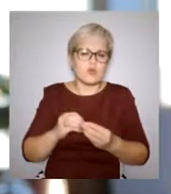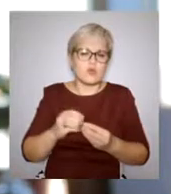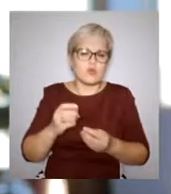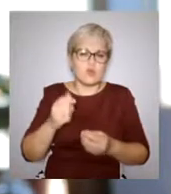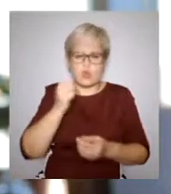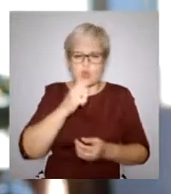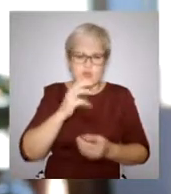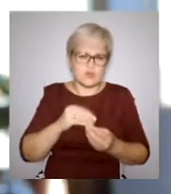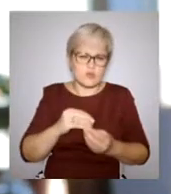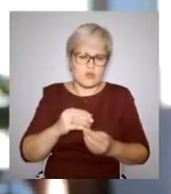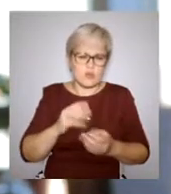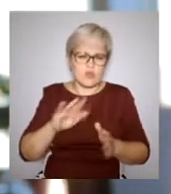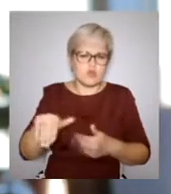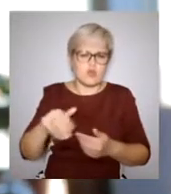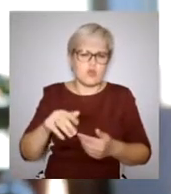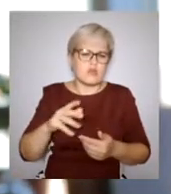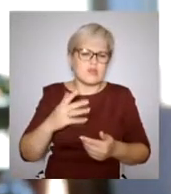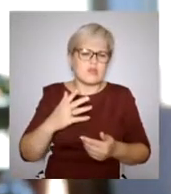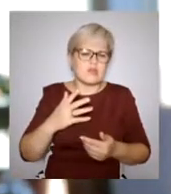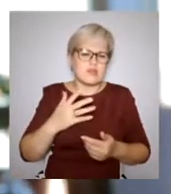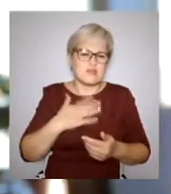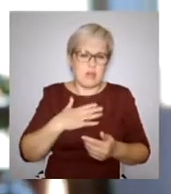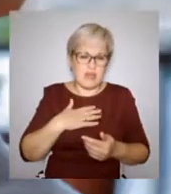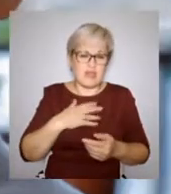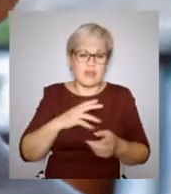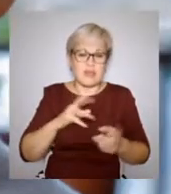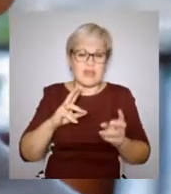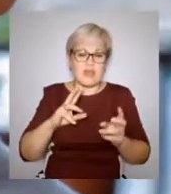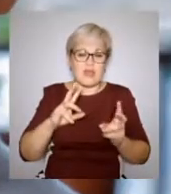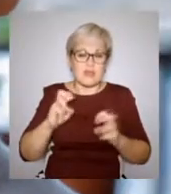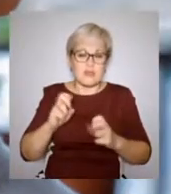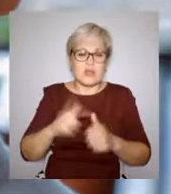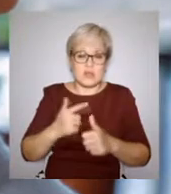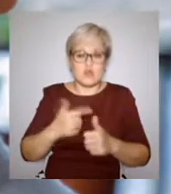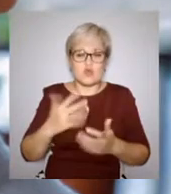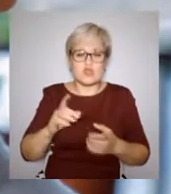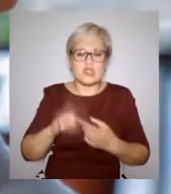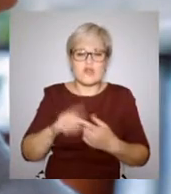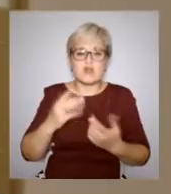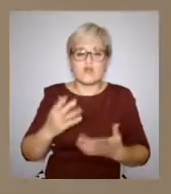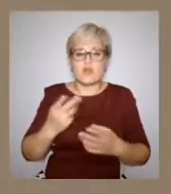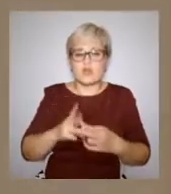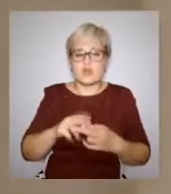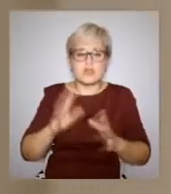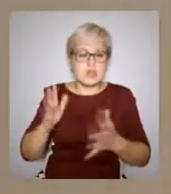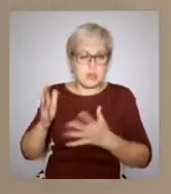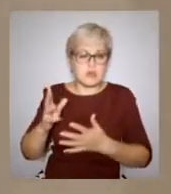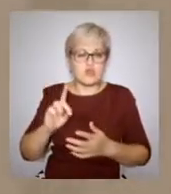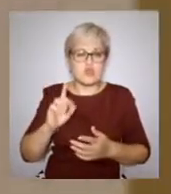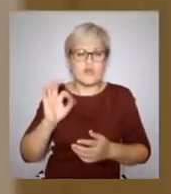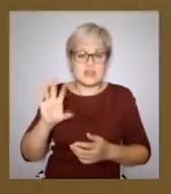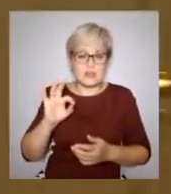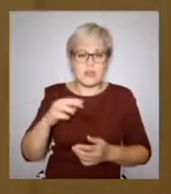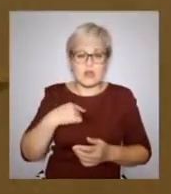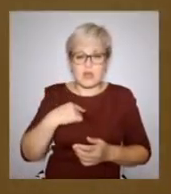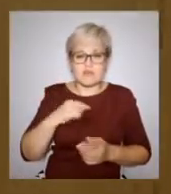вот с моими ним уже связаны той технику событий в этом что в октябре заступил на эту должность